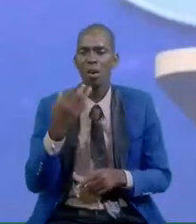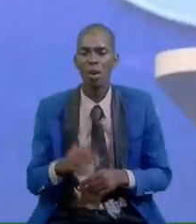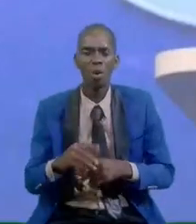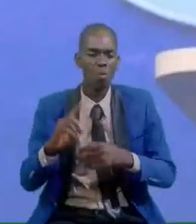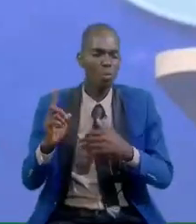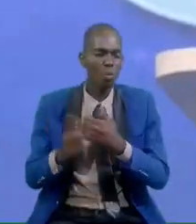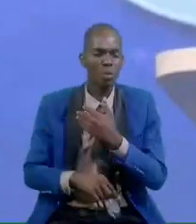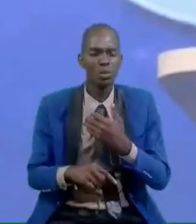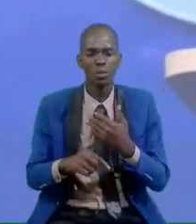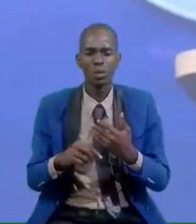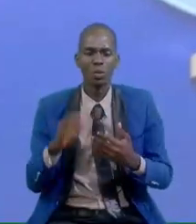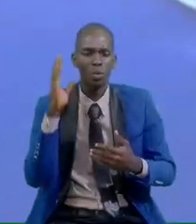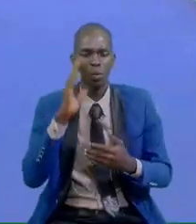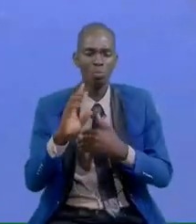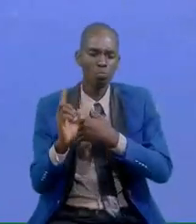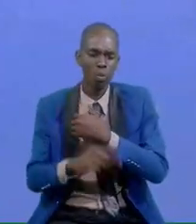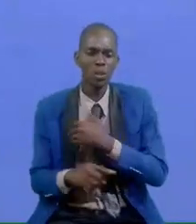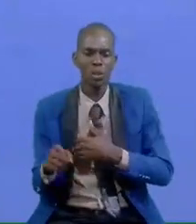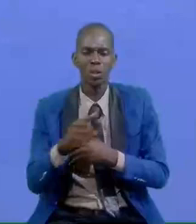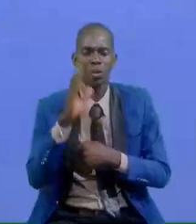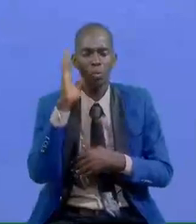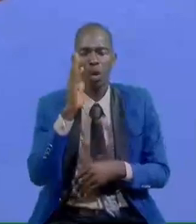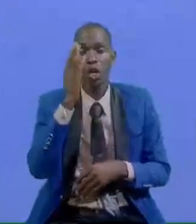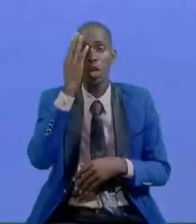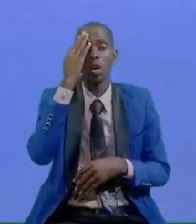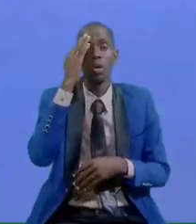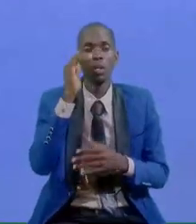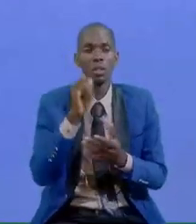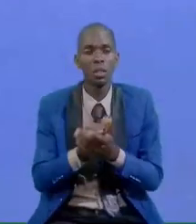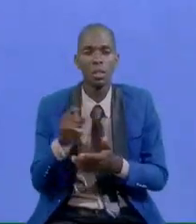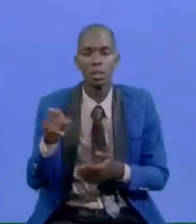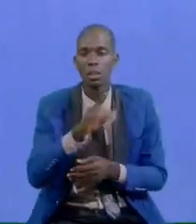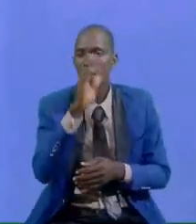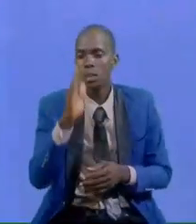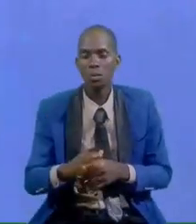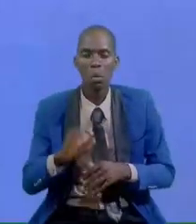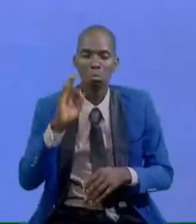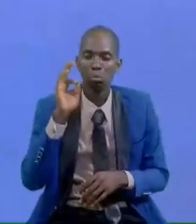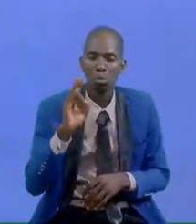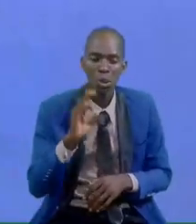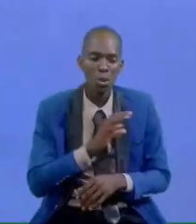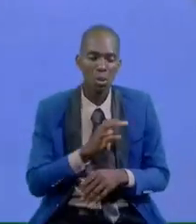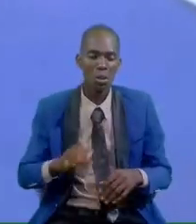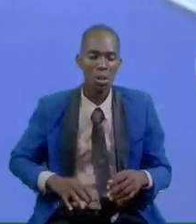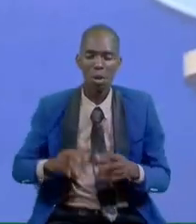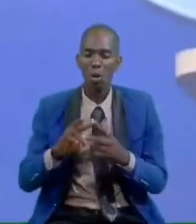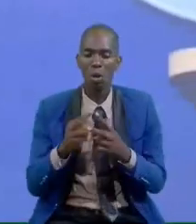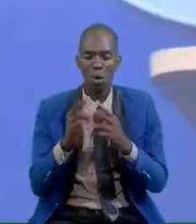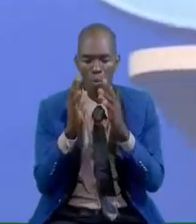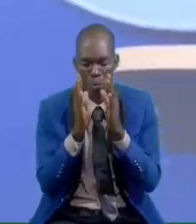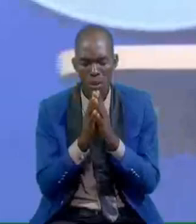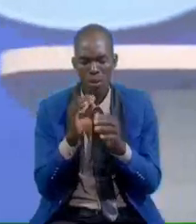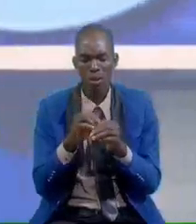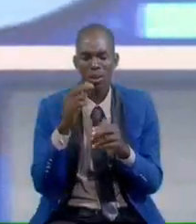Le type de punition que vous leur donnez, ils vont réaliser qu'ils ne vont plus jamais prêcher Christ ou prier au nom de Christ.